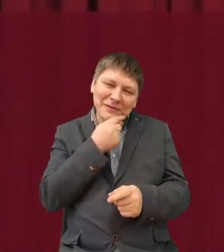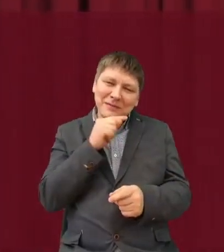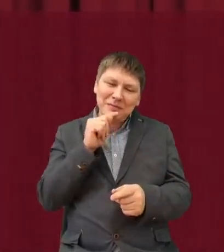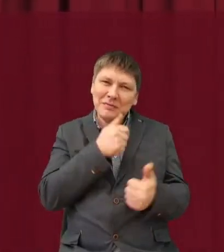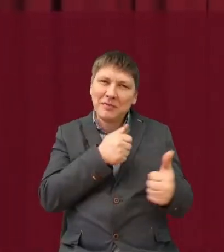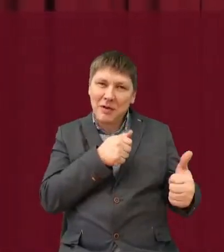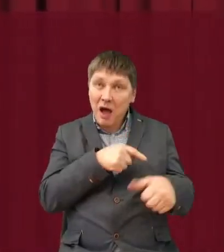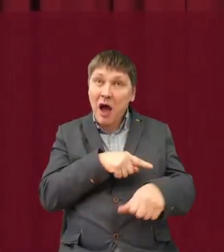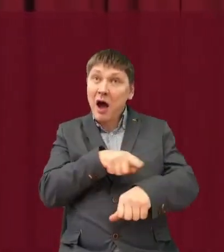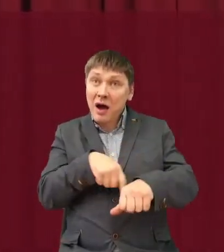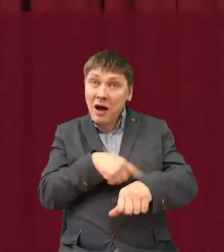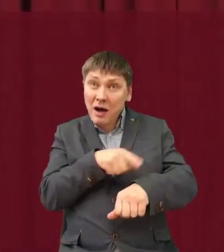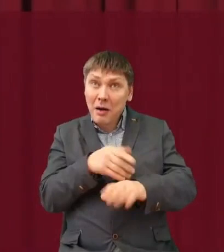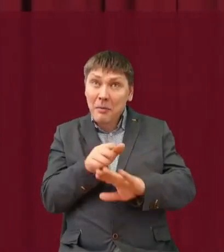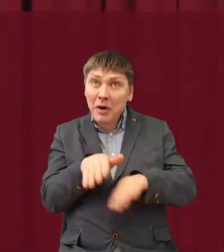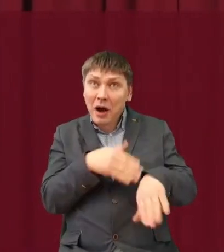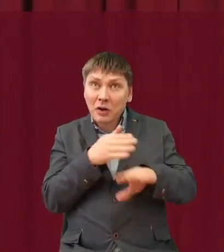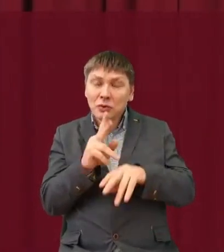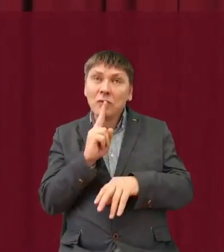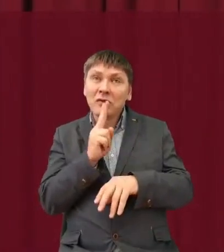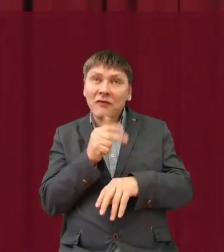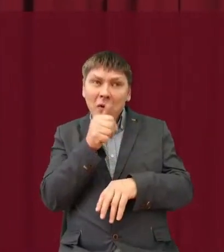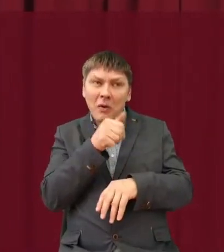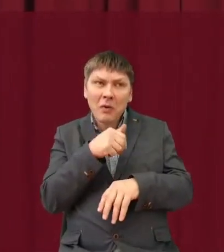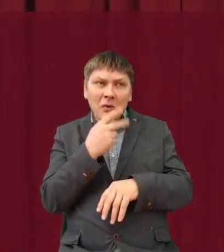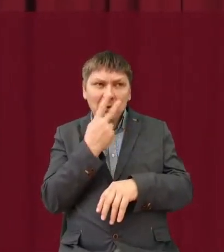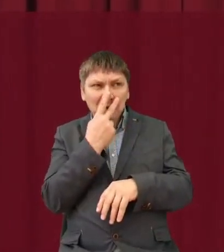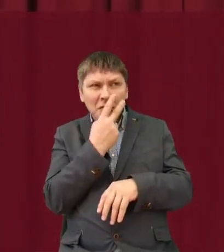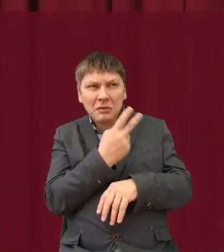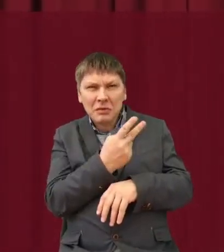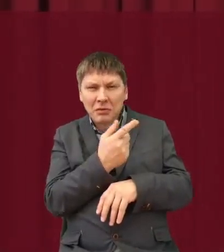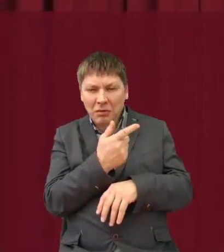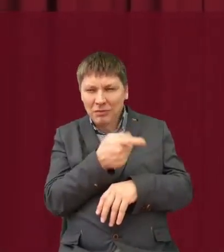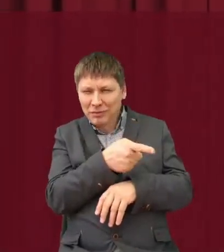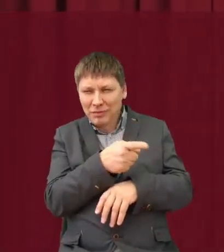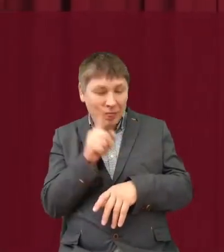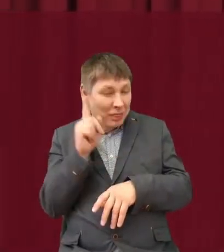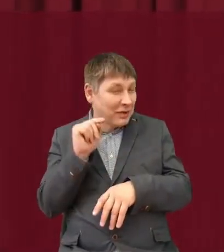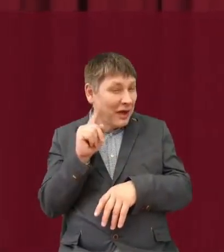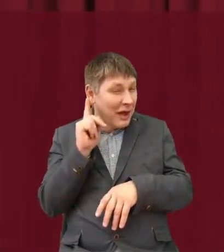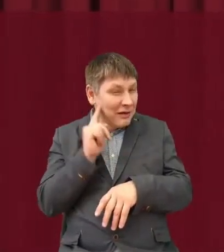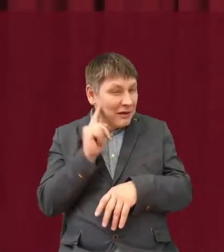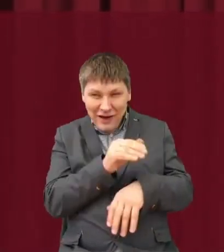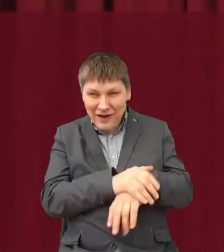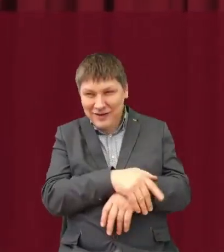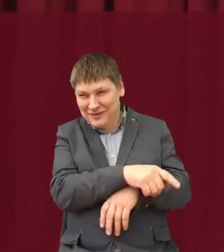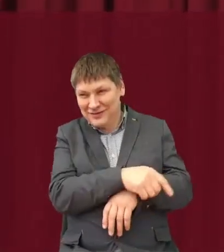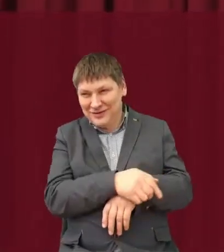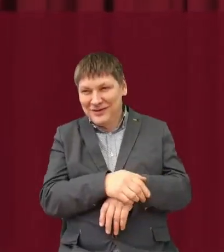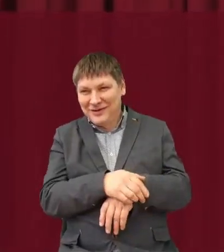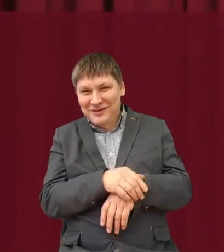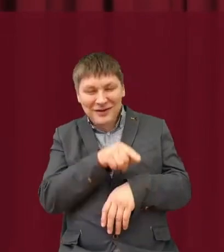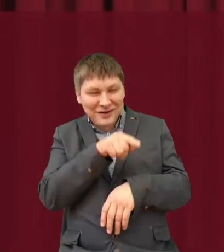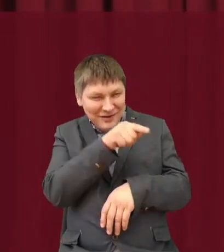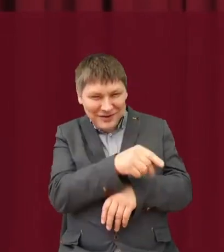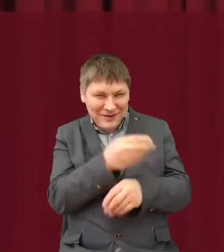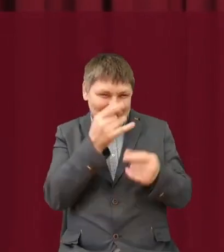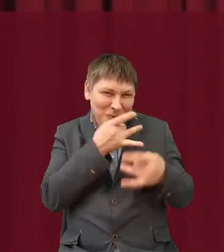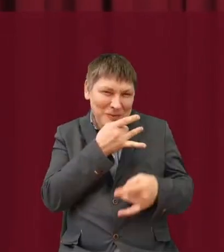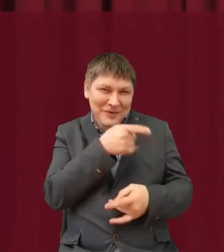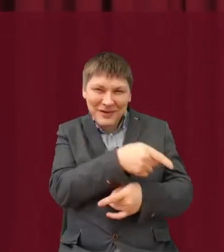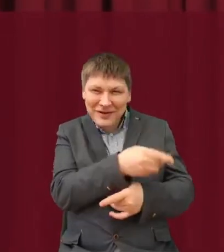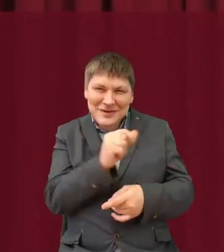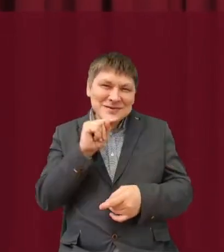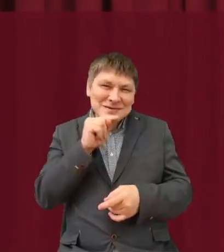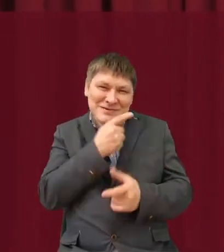годы вступили они в брак и через два года задали бы моему вопросы человек бы ответил знаете